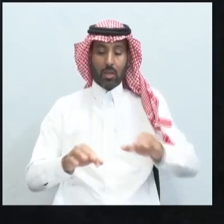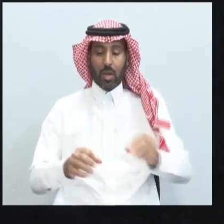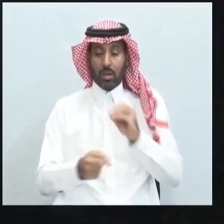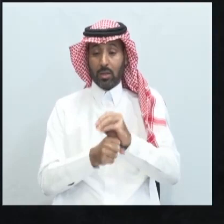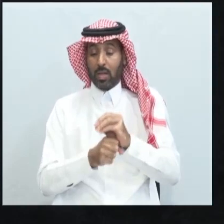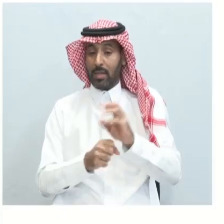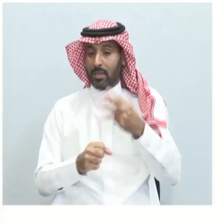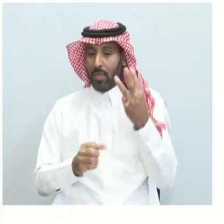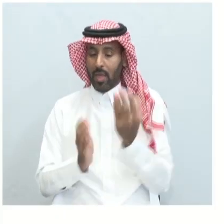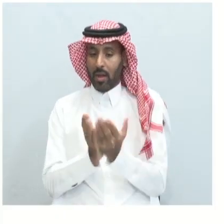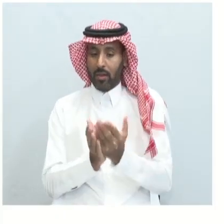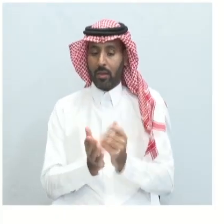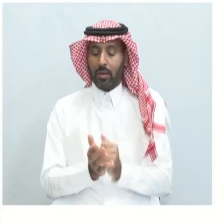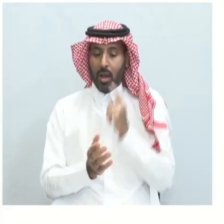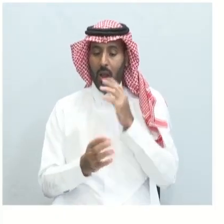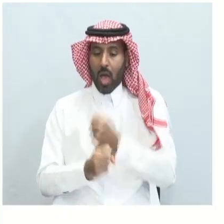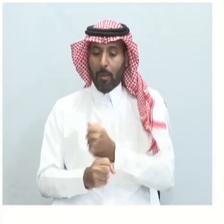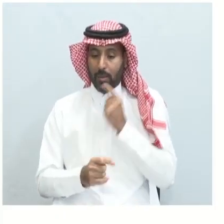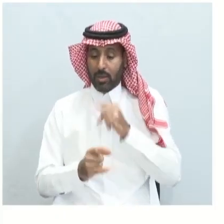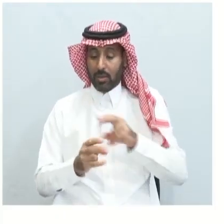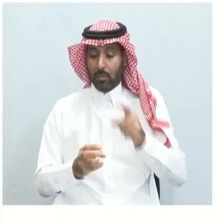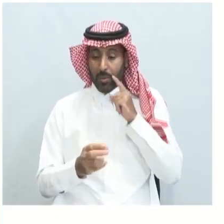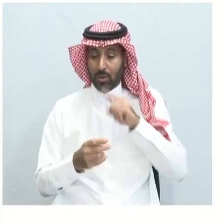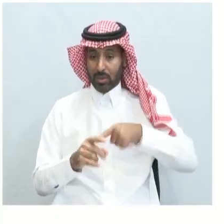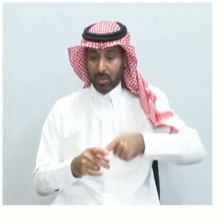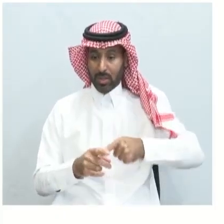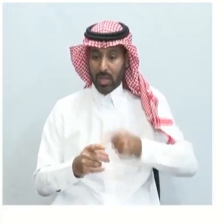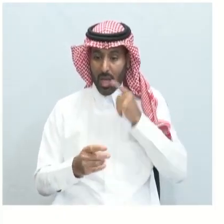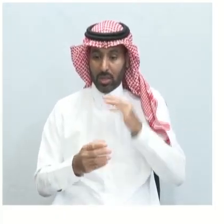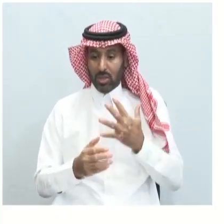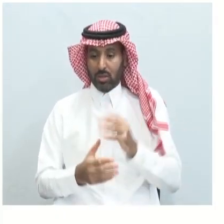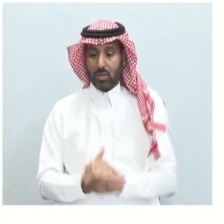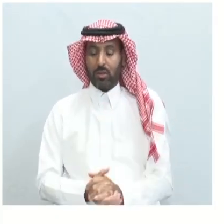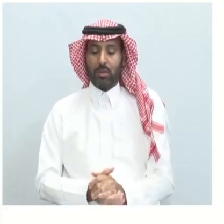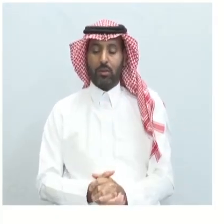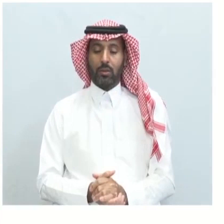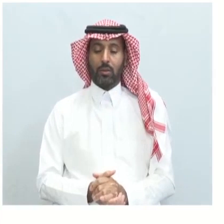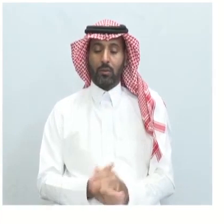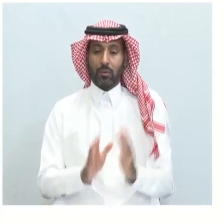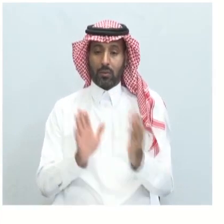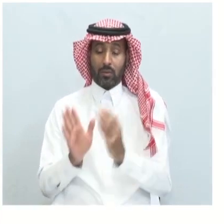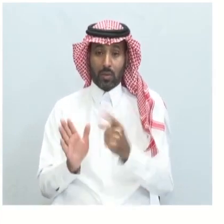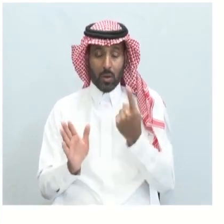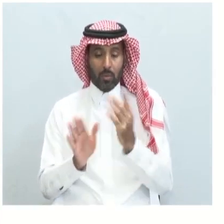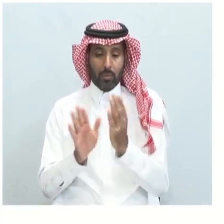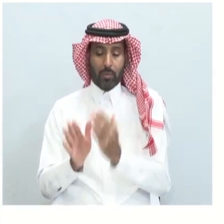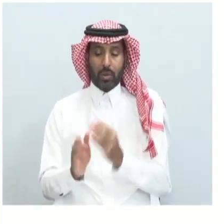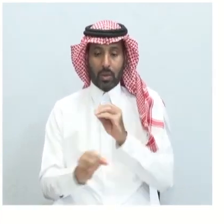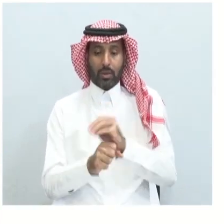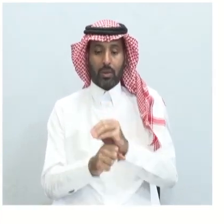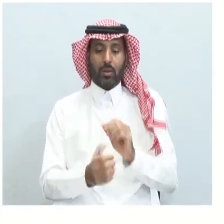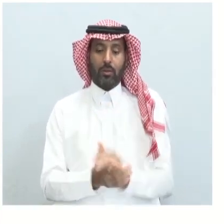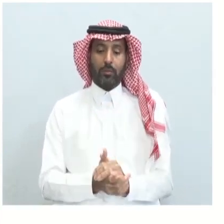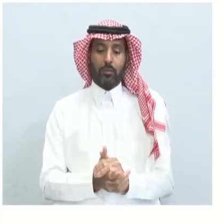على الدرس الثالث الامن السبراني التقنيات الناشئه في الجزء الاول من هذا الدرس سنتعلم